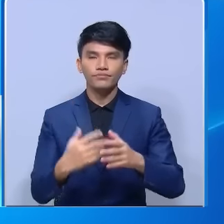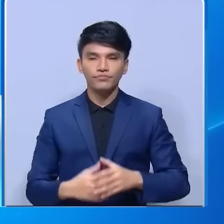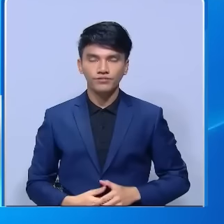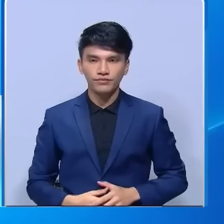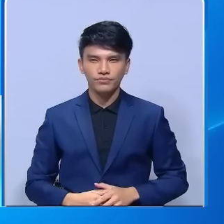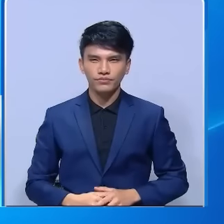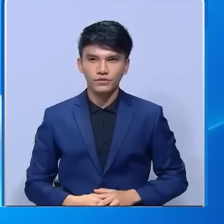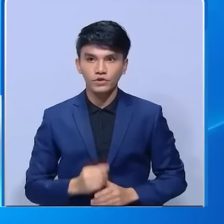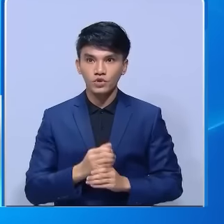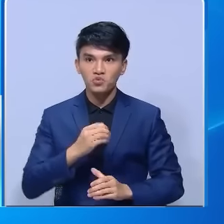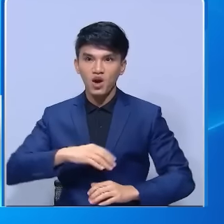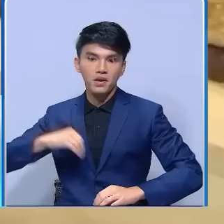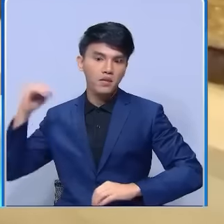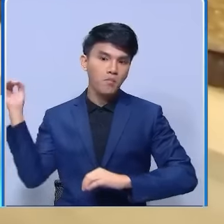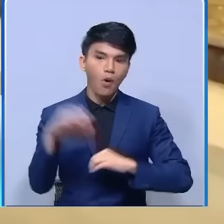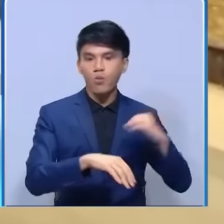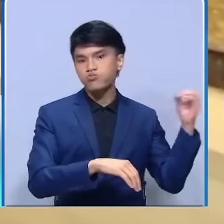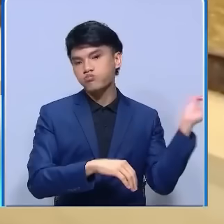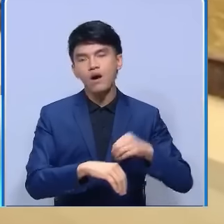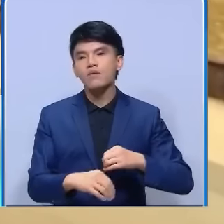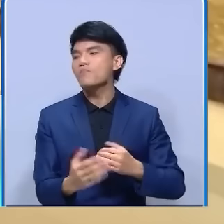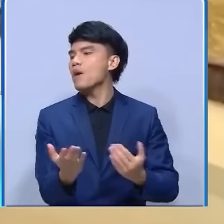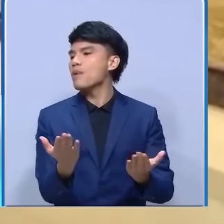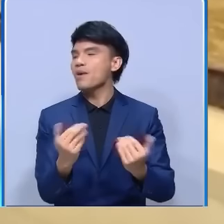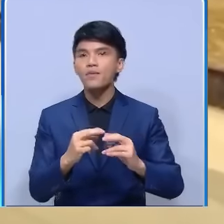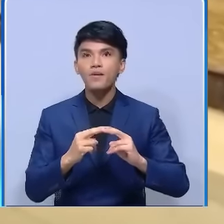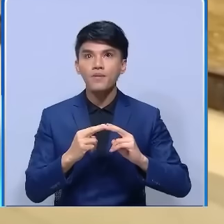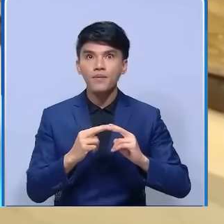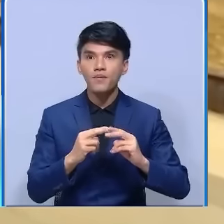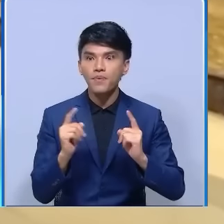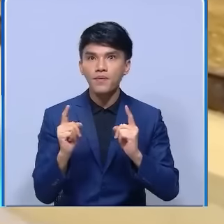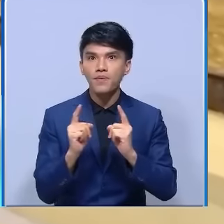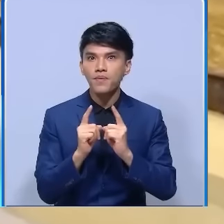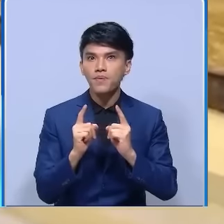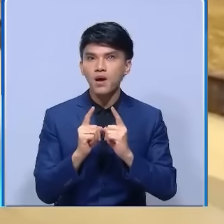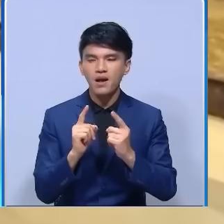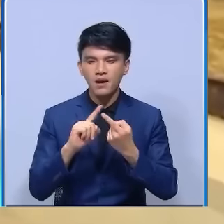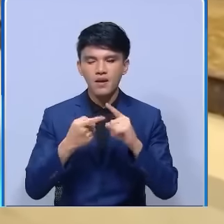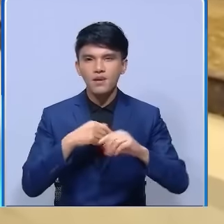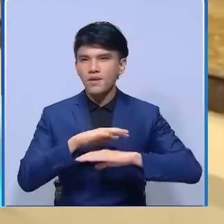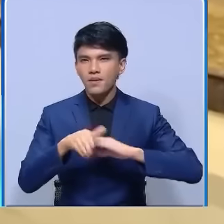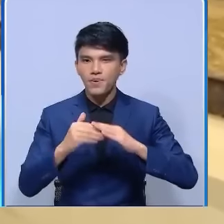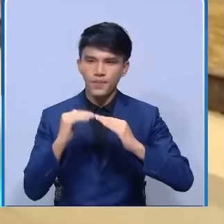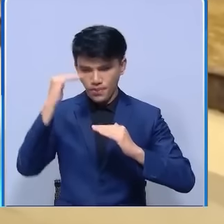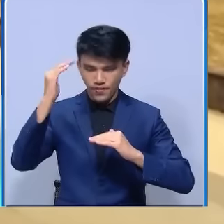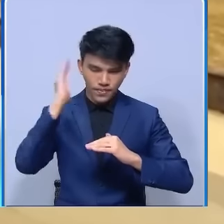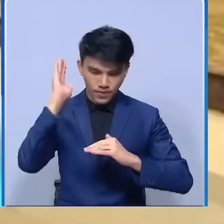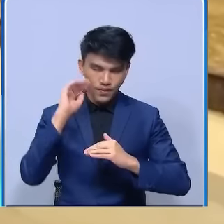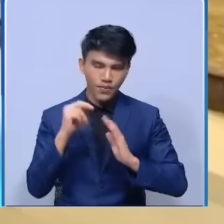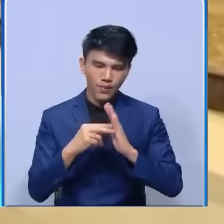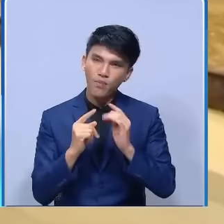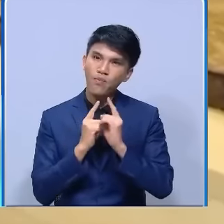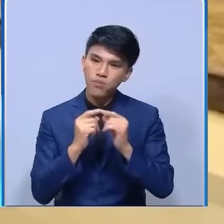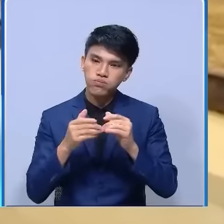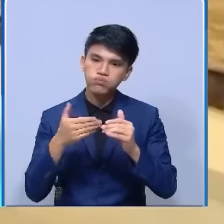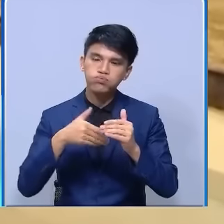งปุ๊บปาขวดใส่กลุ่มพี่ชายท้าทายให้ตนเองออกไปหาด้วยพวกเพื่อนๆแล้วก็พี่ชายเนี่ยก็ได้วิ่งไล่กลุ่มนั้น